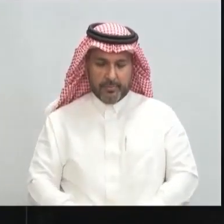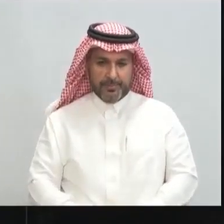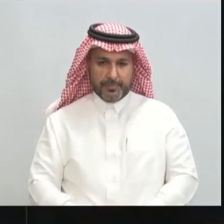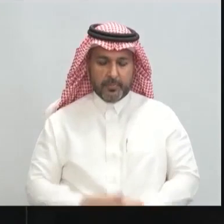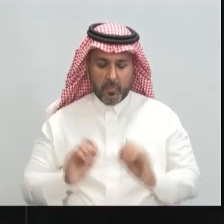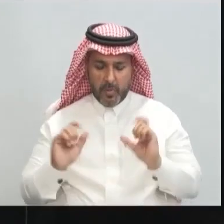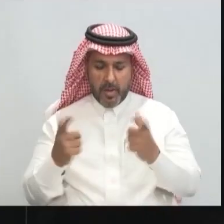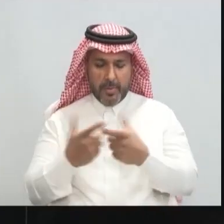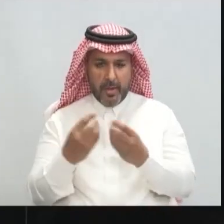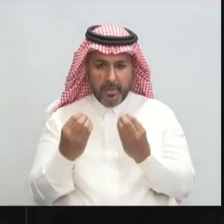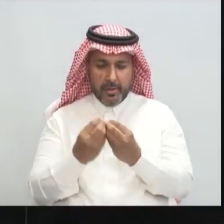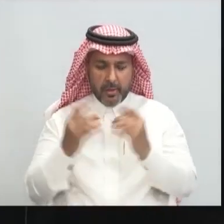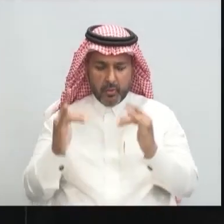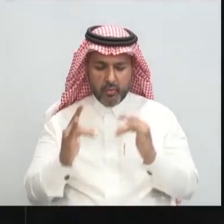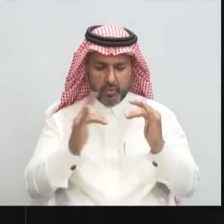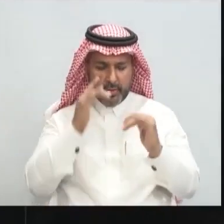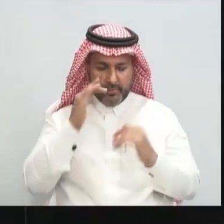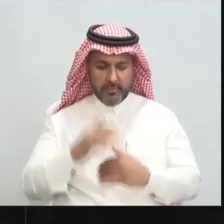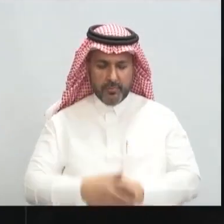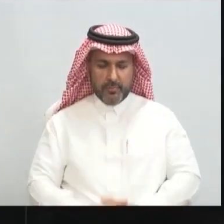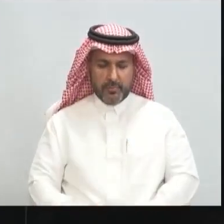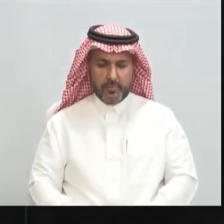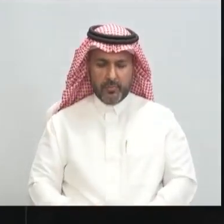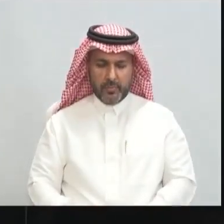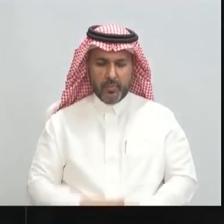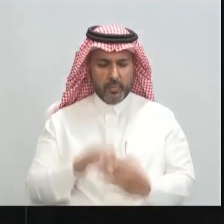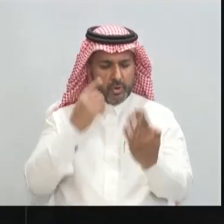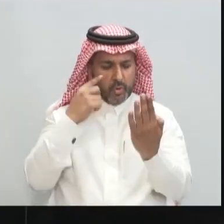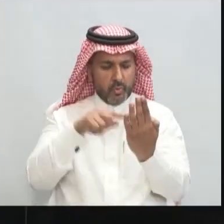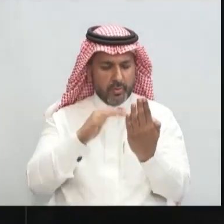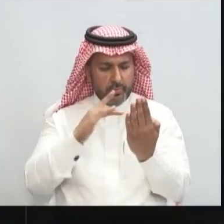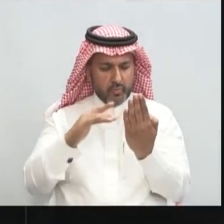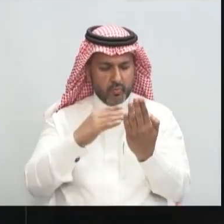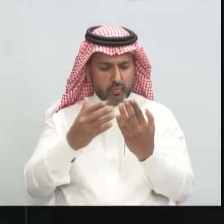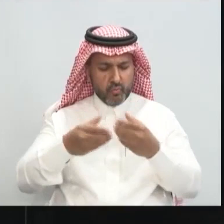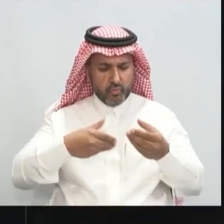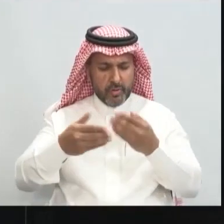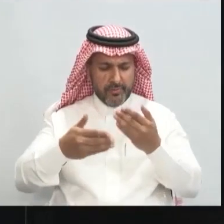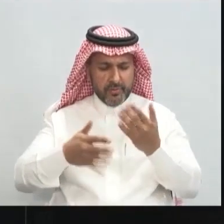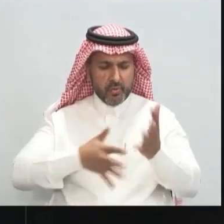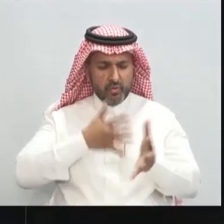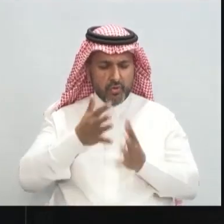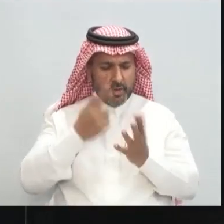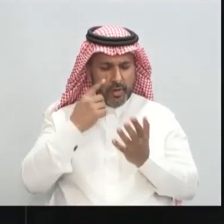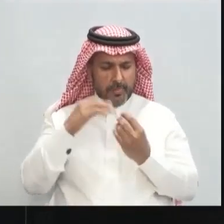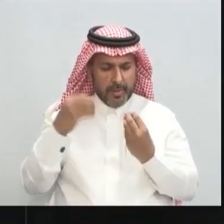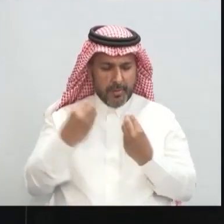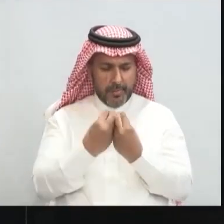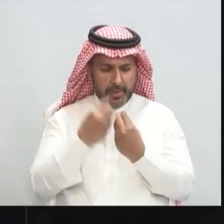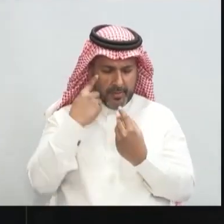و في عبر ايضا التقنيه عبر وسائل التواصل وبالتالي سهلت العمل اصبح